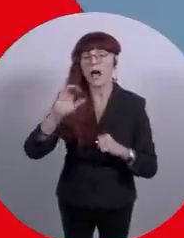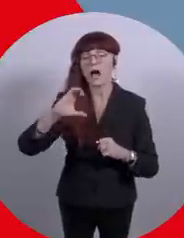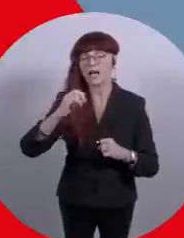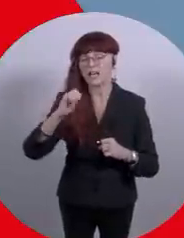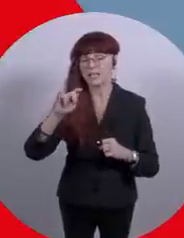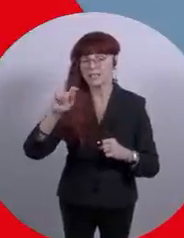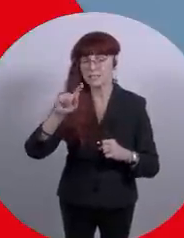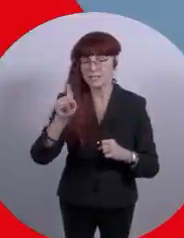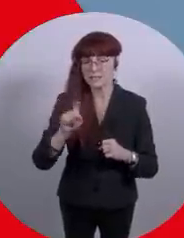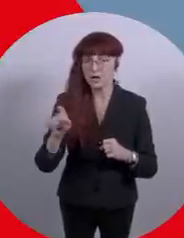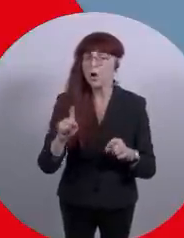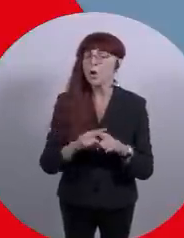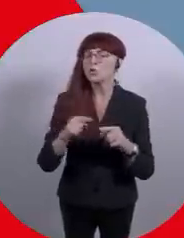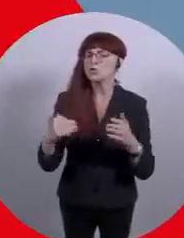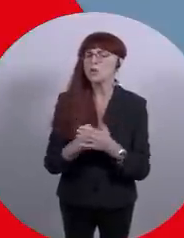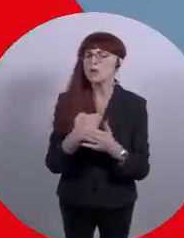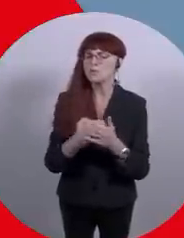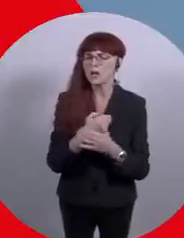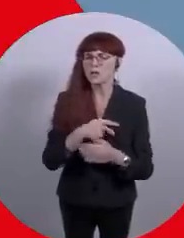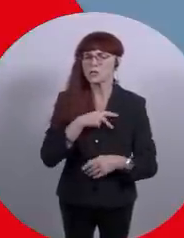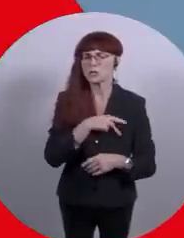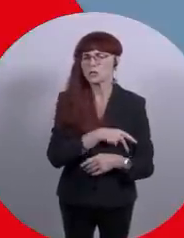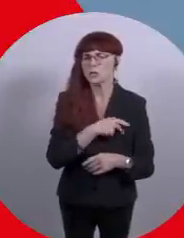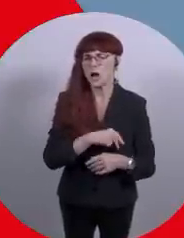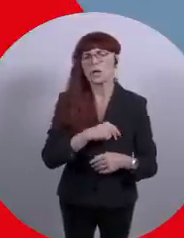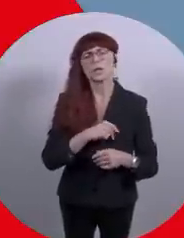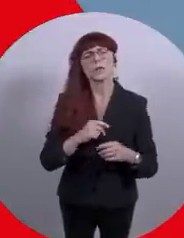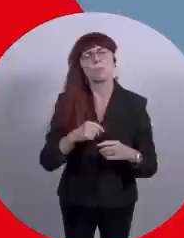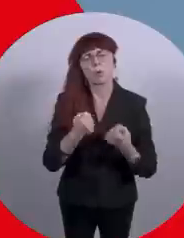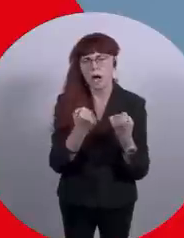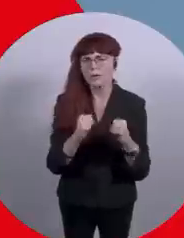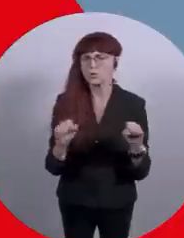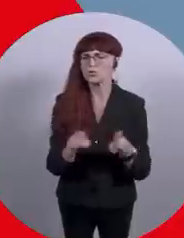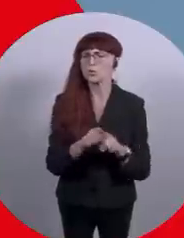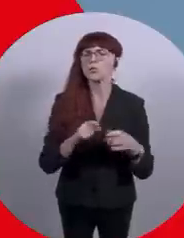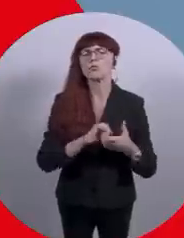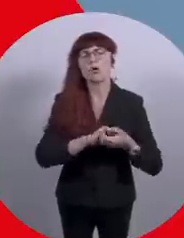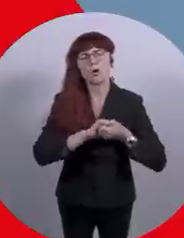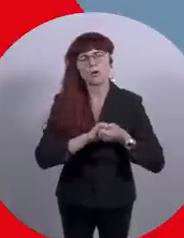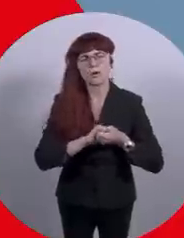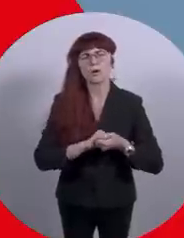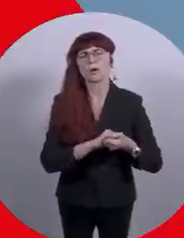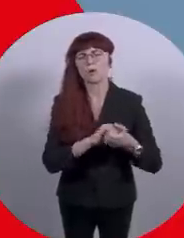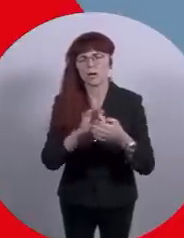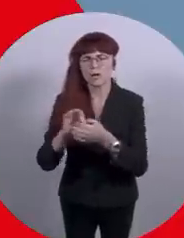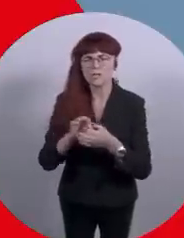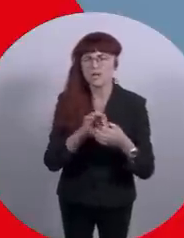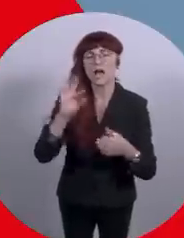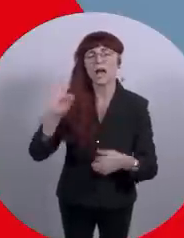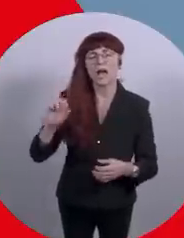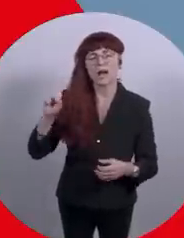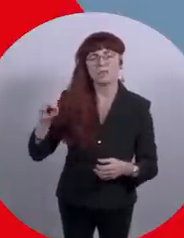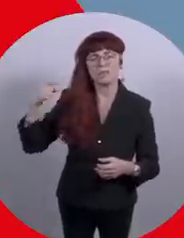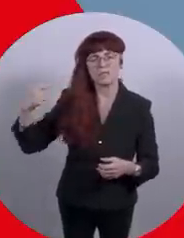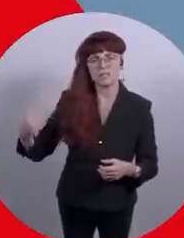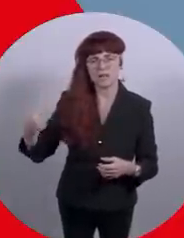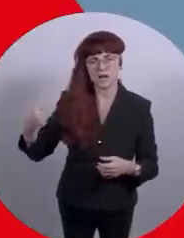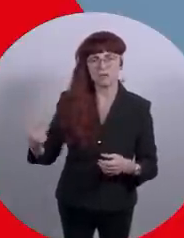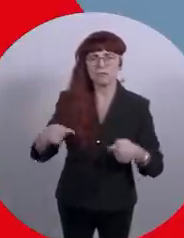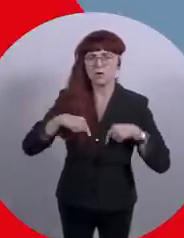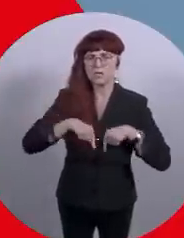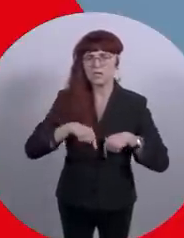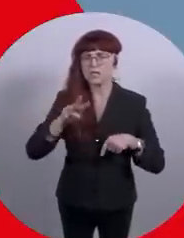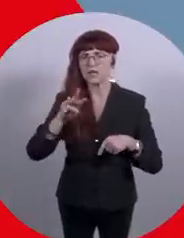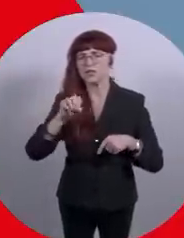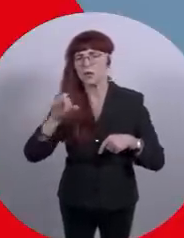und stellvertretend für die sozialdemokratischen und befreundeten Organisationen begrüße ich den fsg-vorsitzenden Rainer